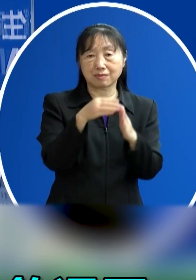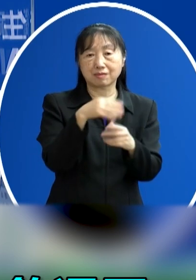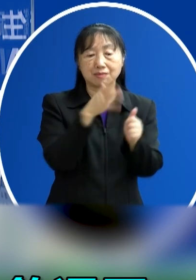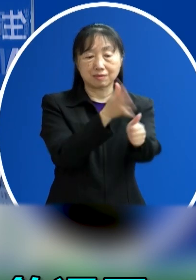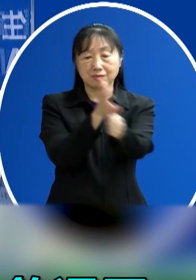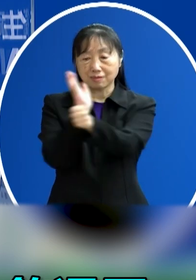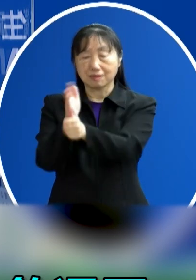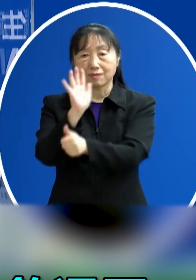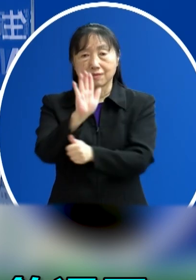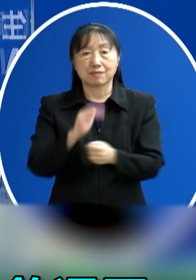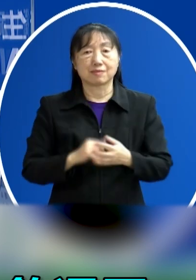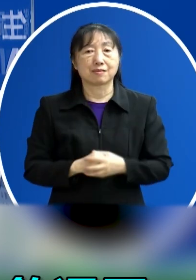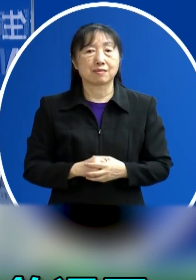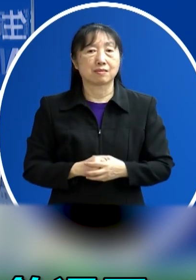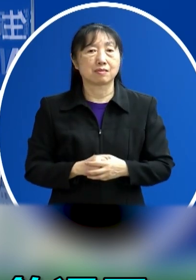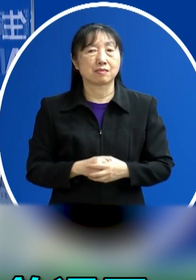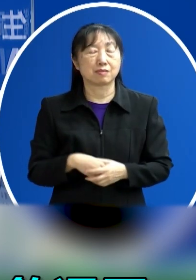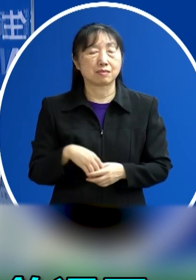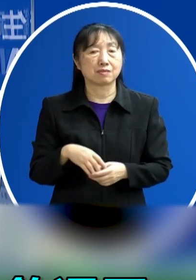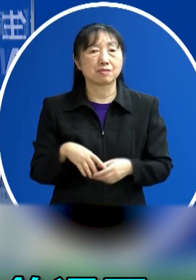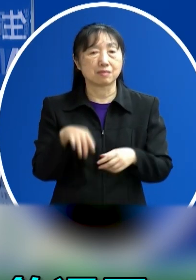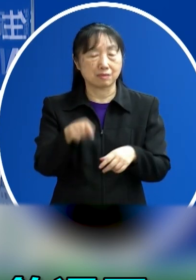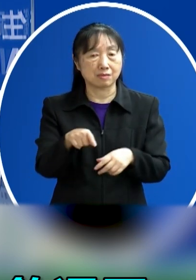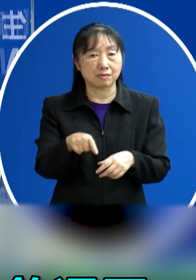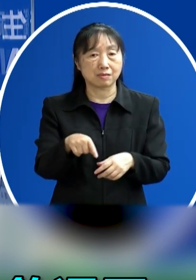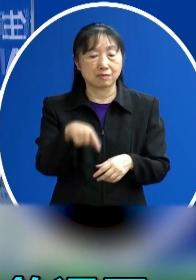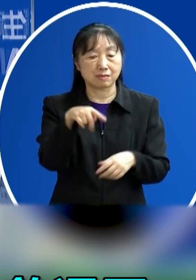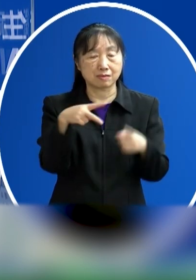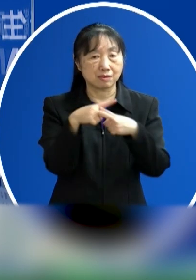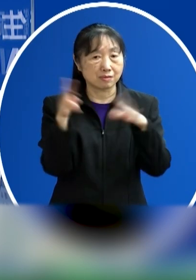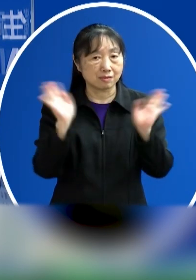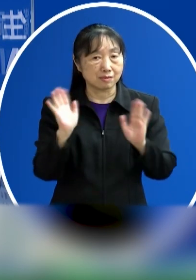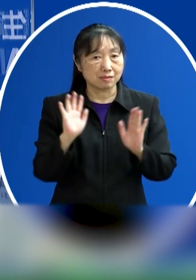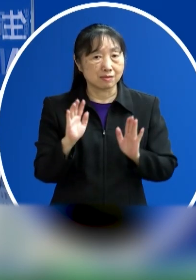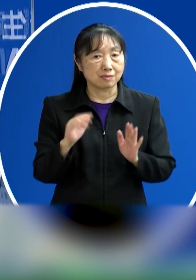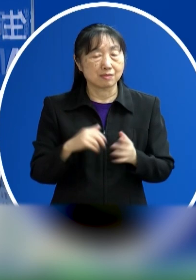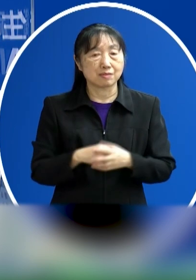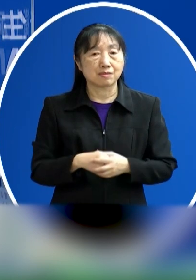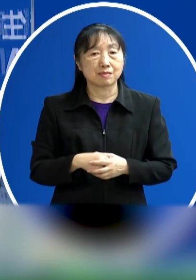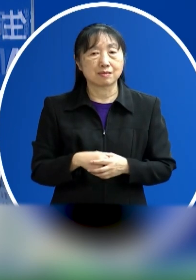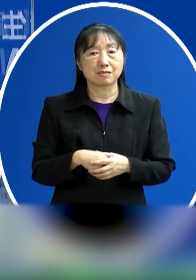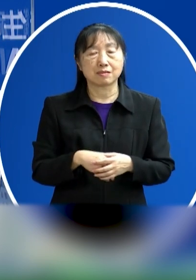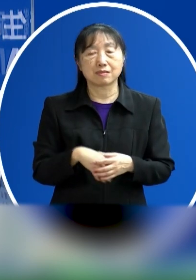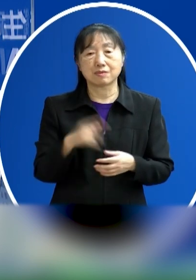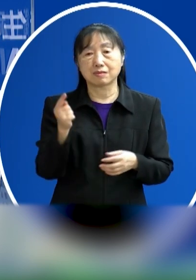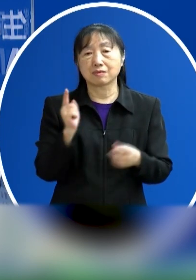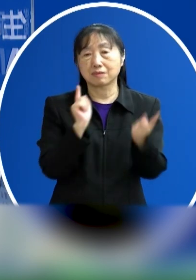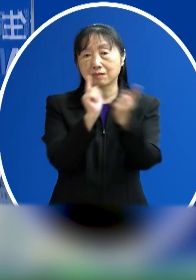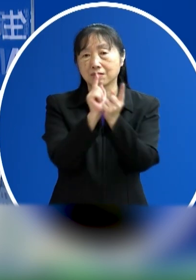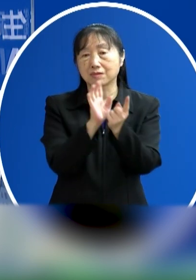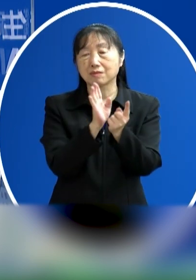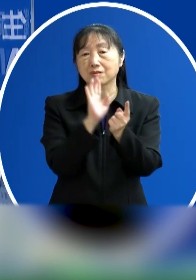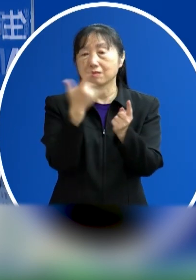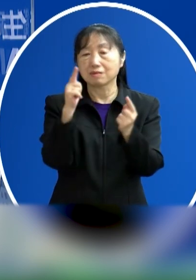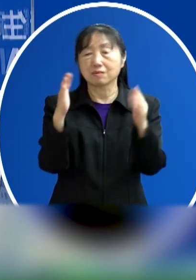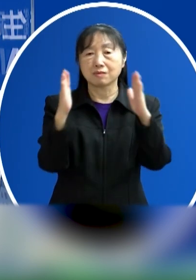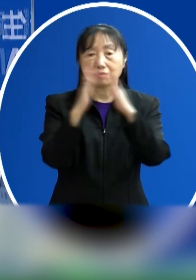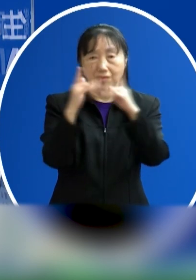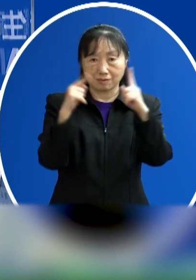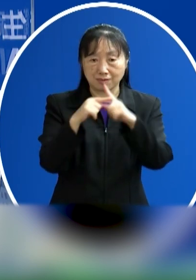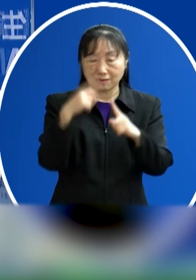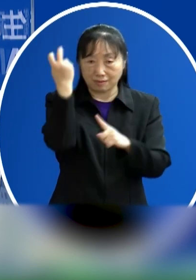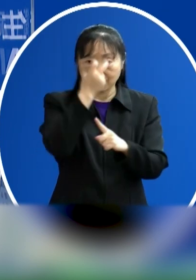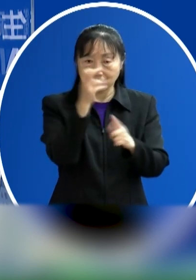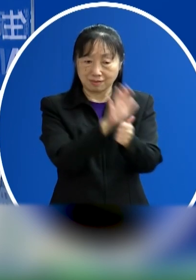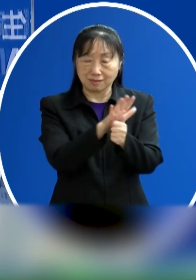的了解哈。那整理如下，就是说这位小朋友是有接触过一位非家人的这个照顾